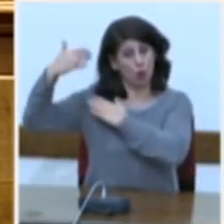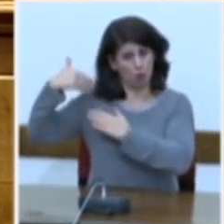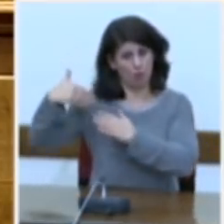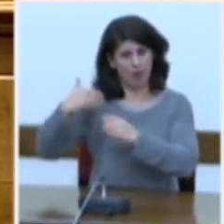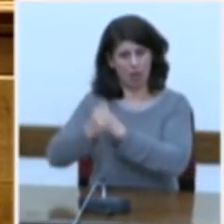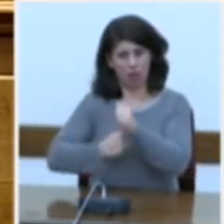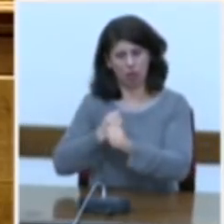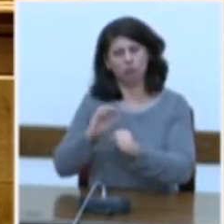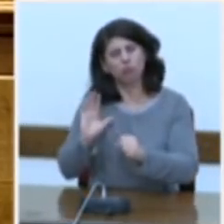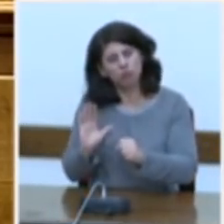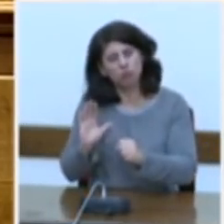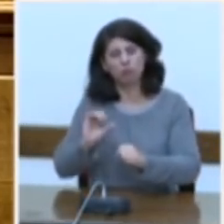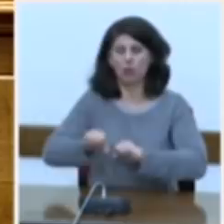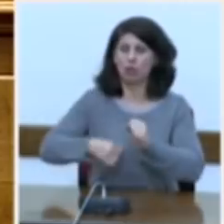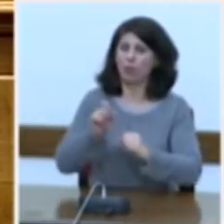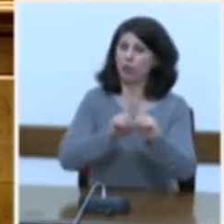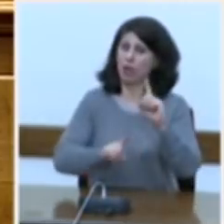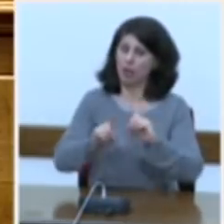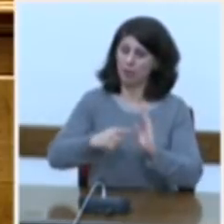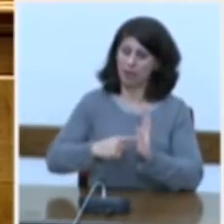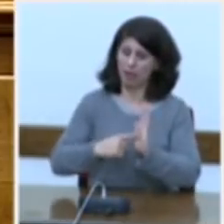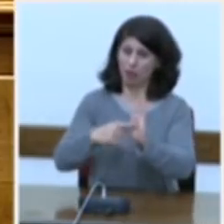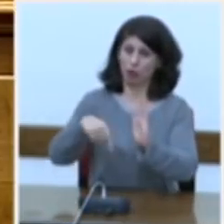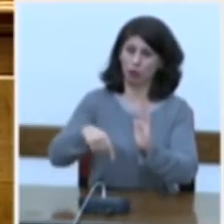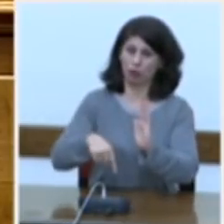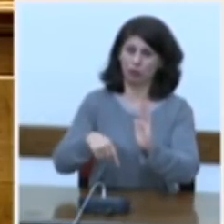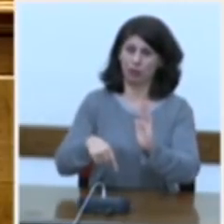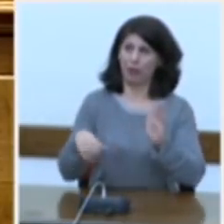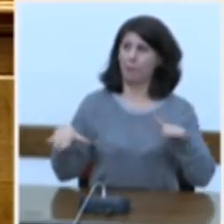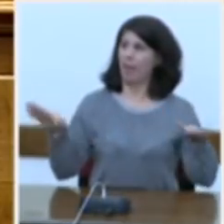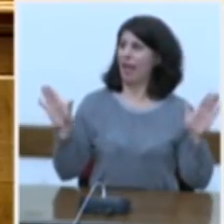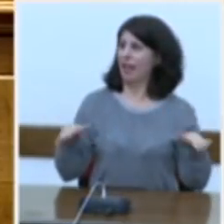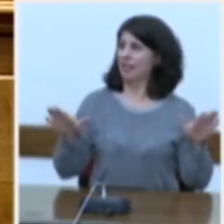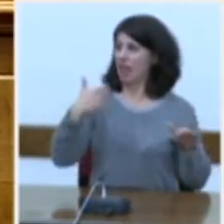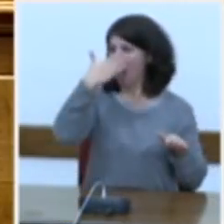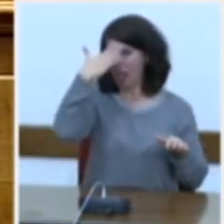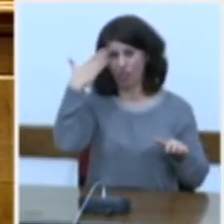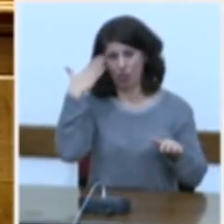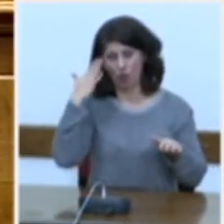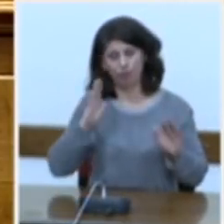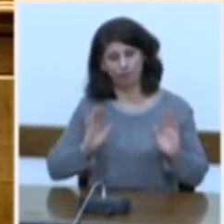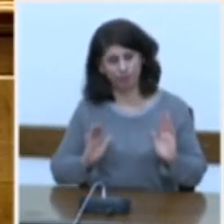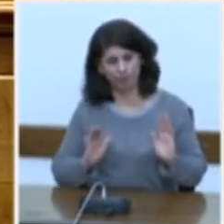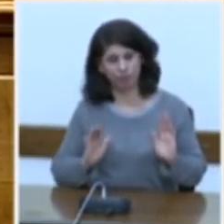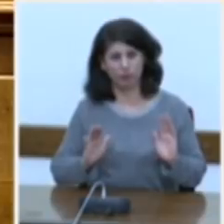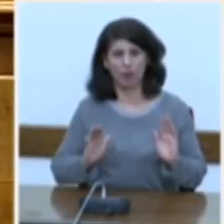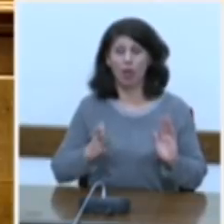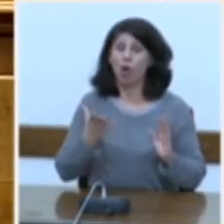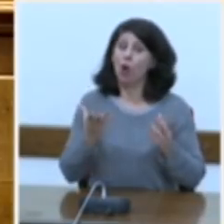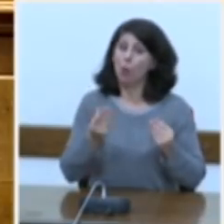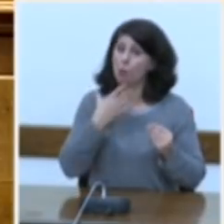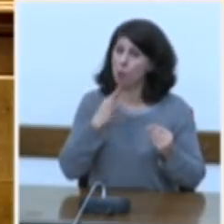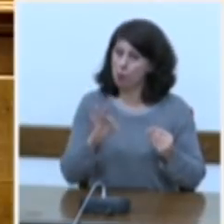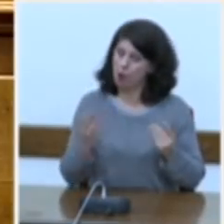ας προσπαθούν ορισμένοι να εμφανίζονται τώρα ως αθώες περιστερές. Και επειδή πολλής λόγος